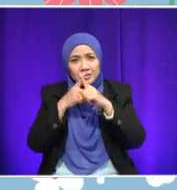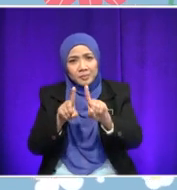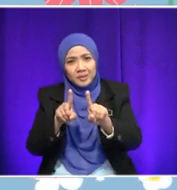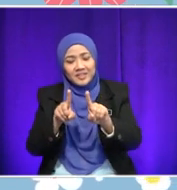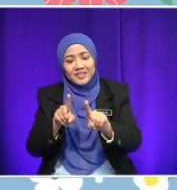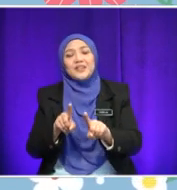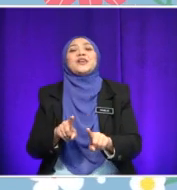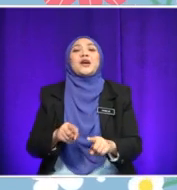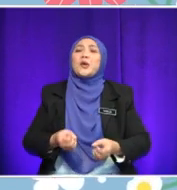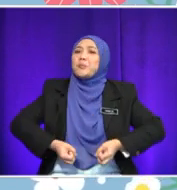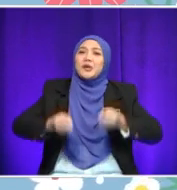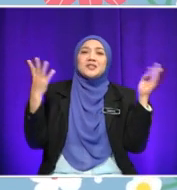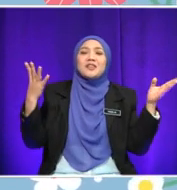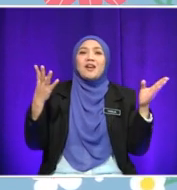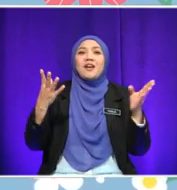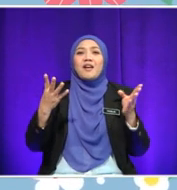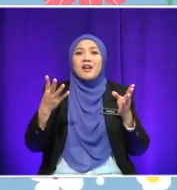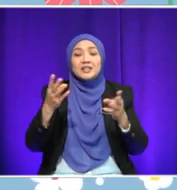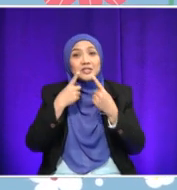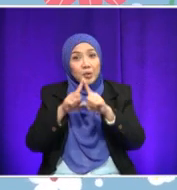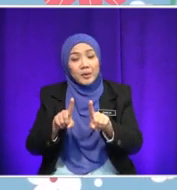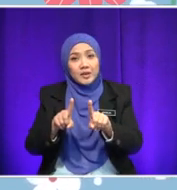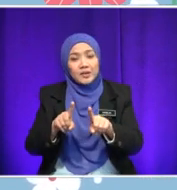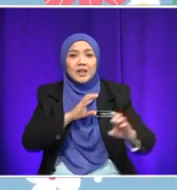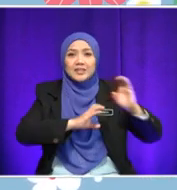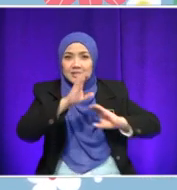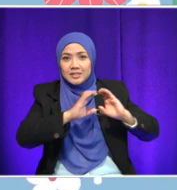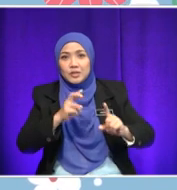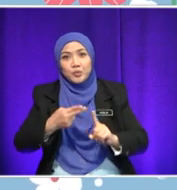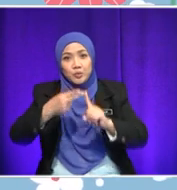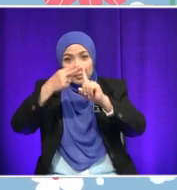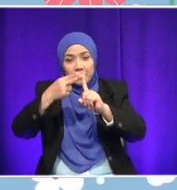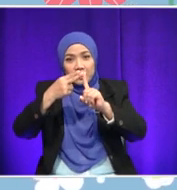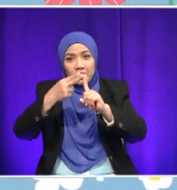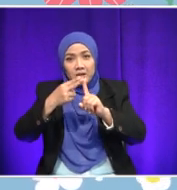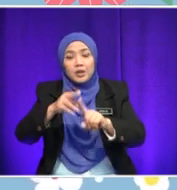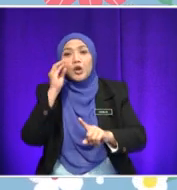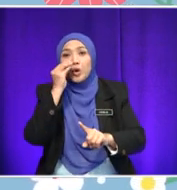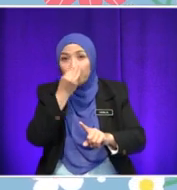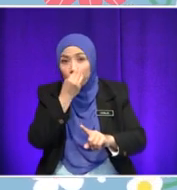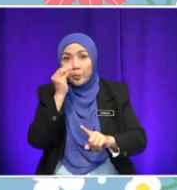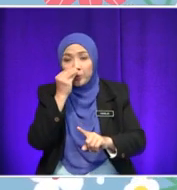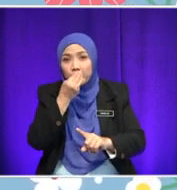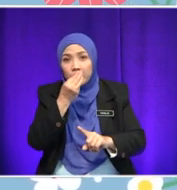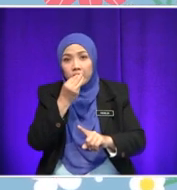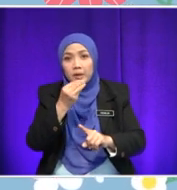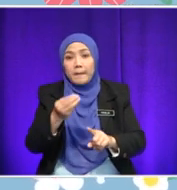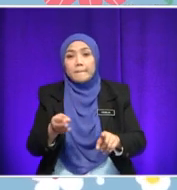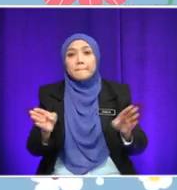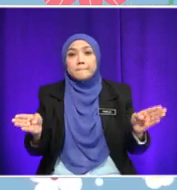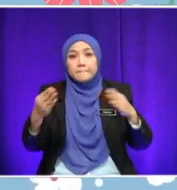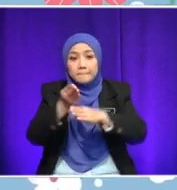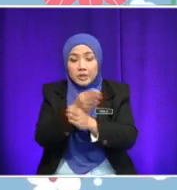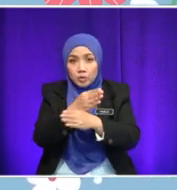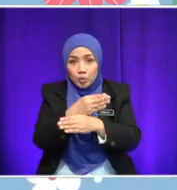Oke jawaban saya ciri utama gubahan bunga kontemporeri adalah yang berbentuk kubah dan